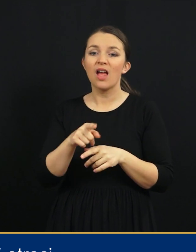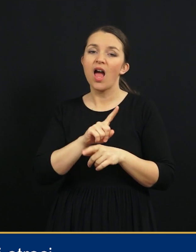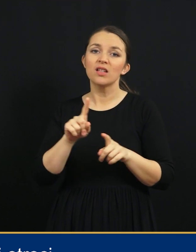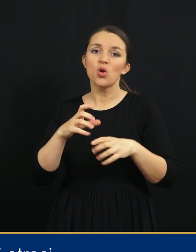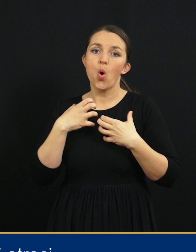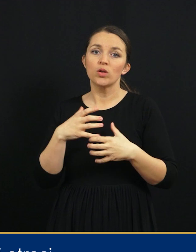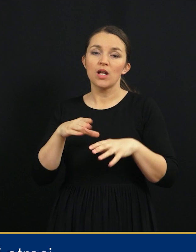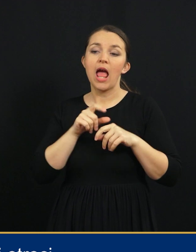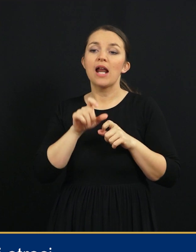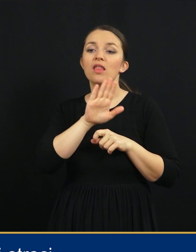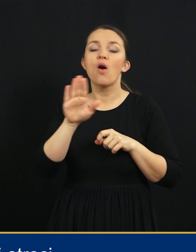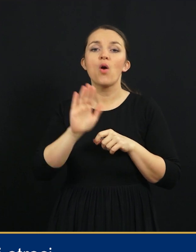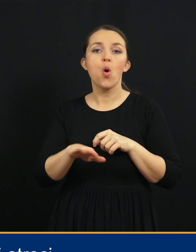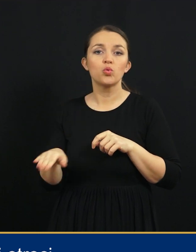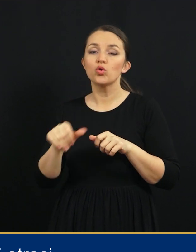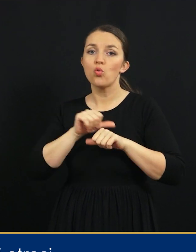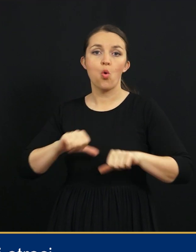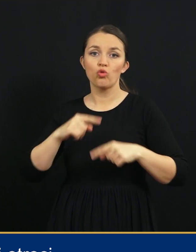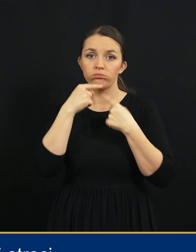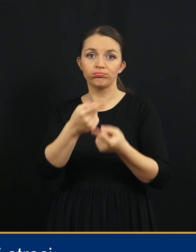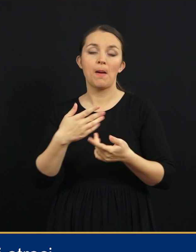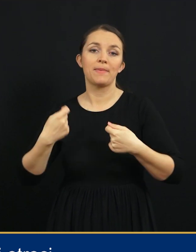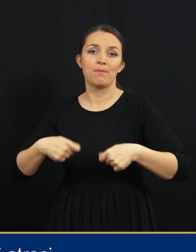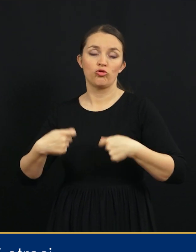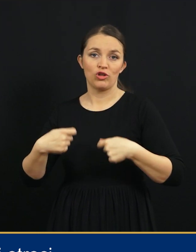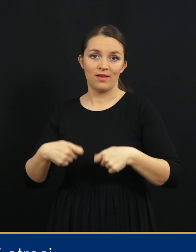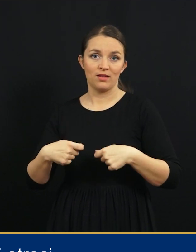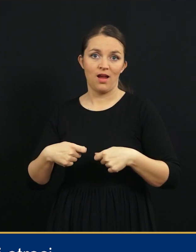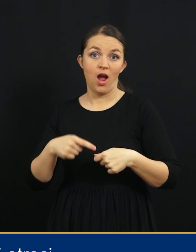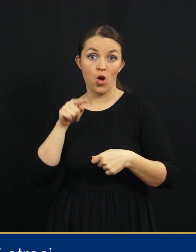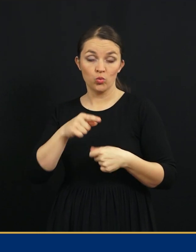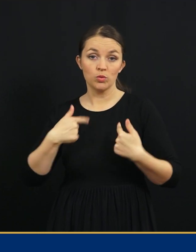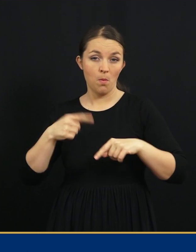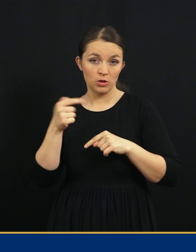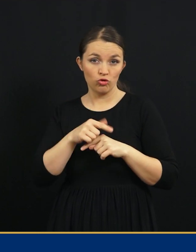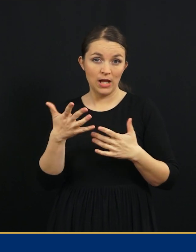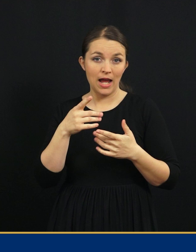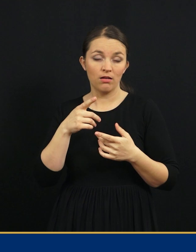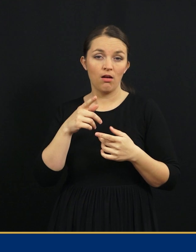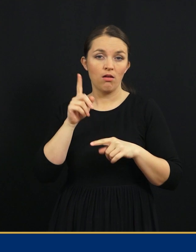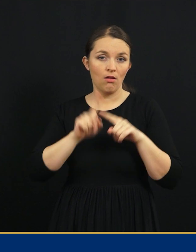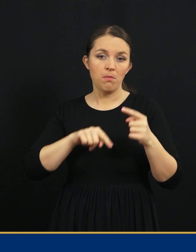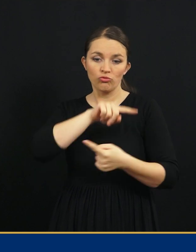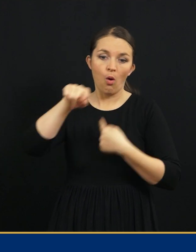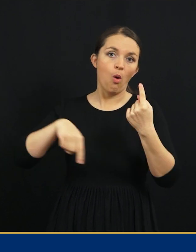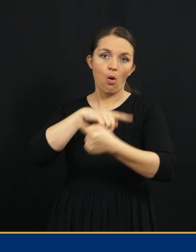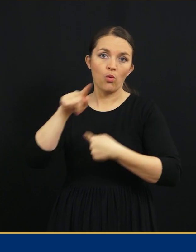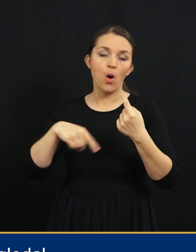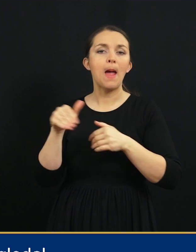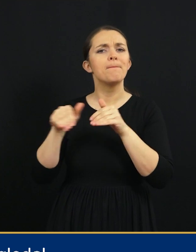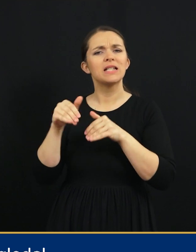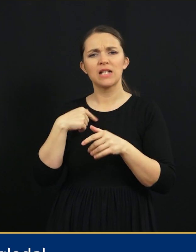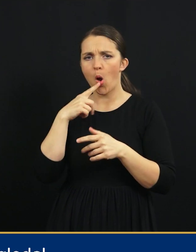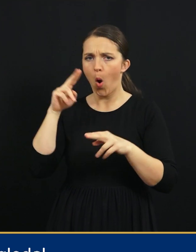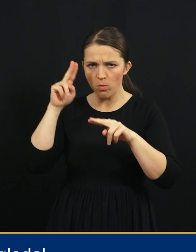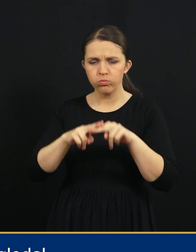zanj niso odločali, ker njihovi otroci ne želijo razkrivati svojega premoženja. In tu smo prišli v nek začaran krog. Minister